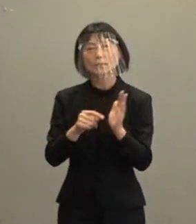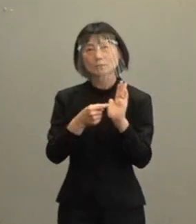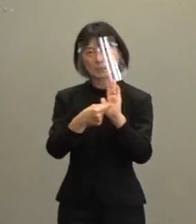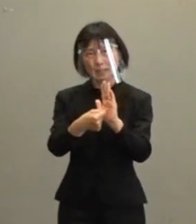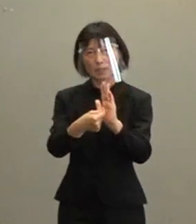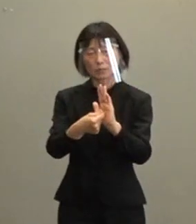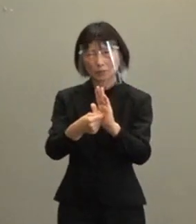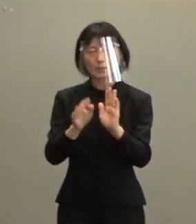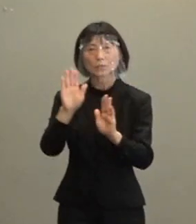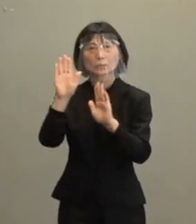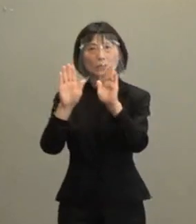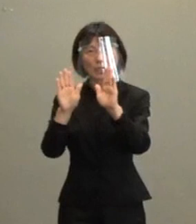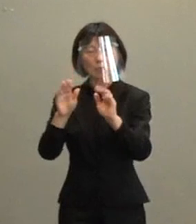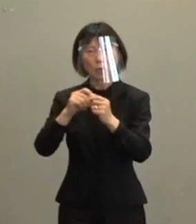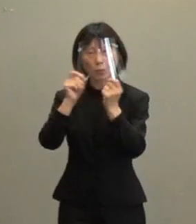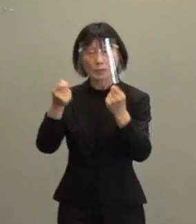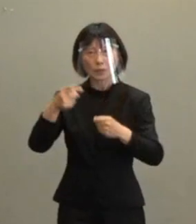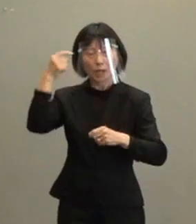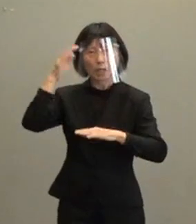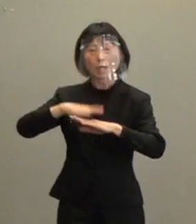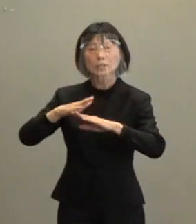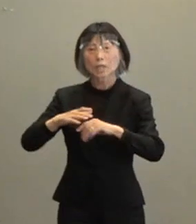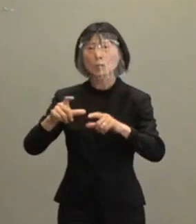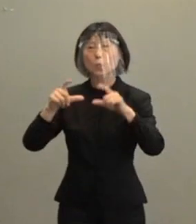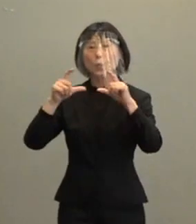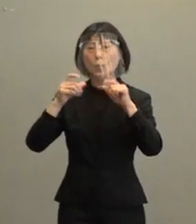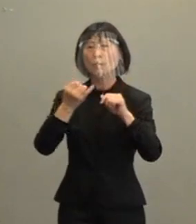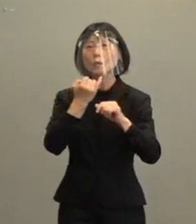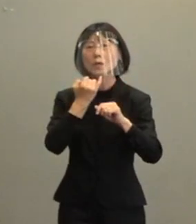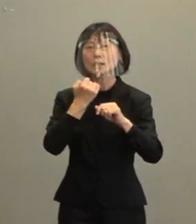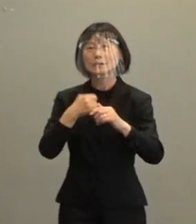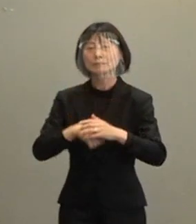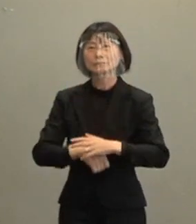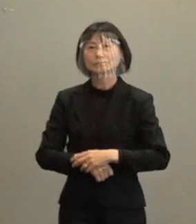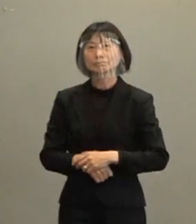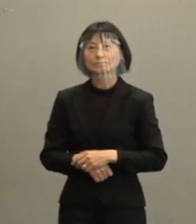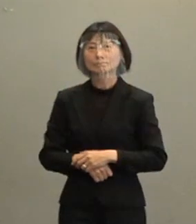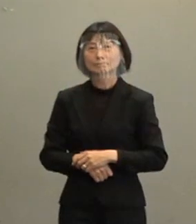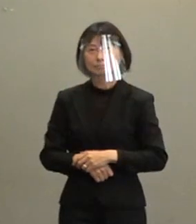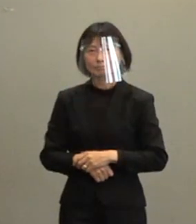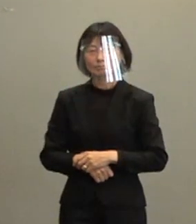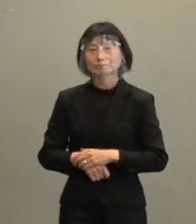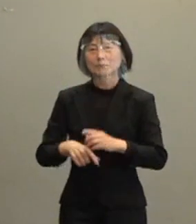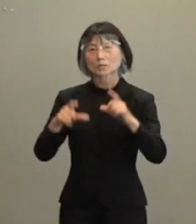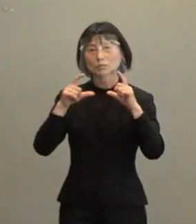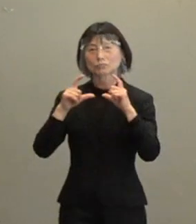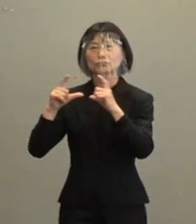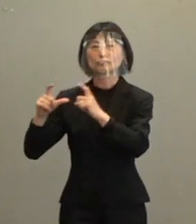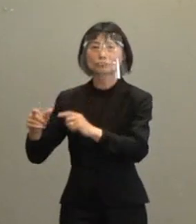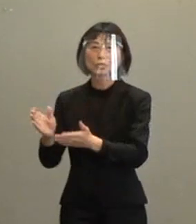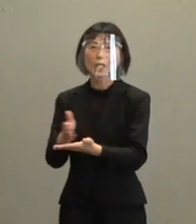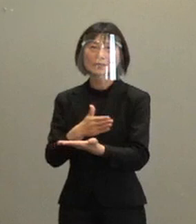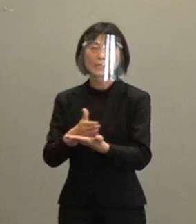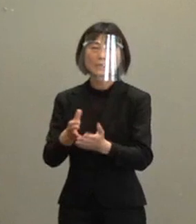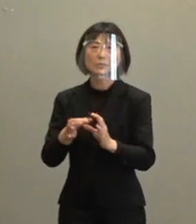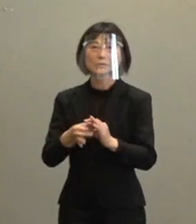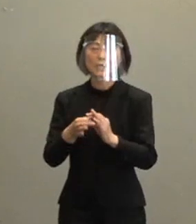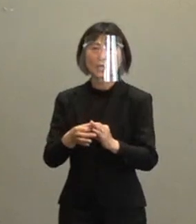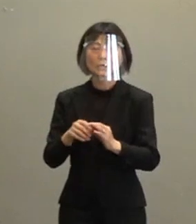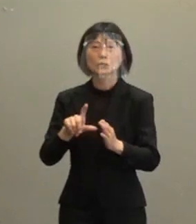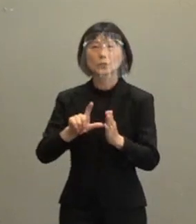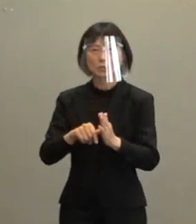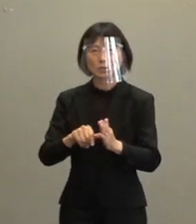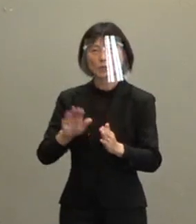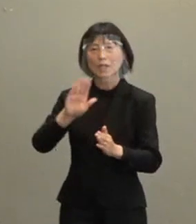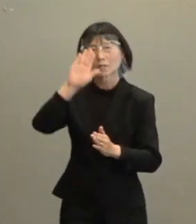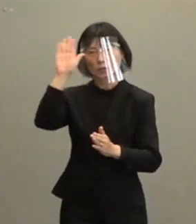ような状況にあっても、もちろん個人の考えでマスクを着用していただいて結構であります。 マスクをつけるつけないの判断についてはその時の天